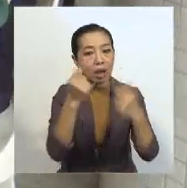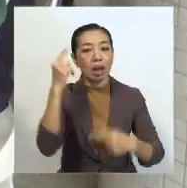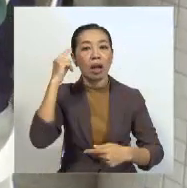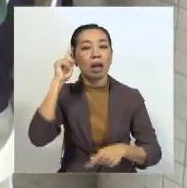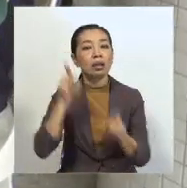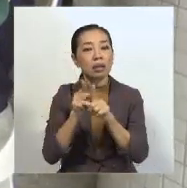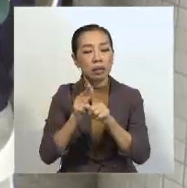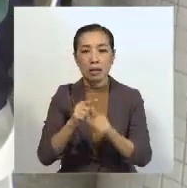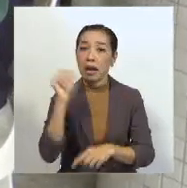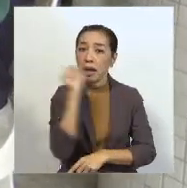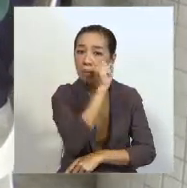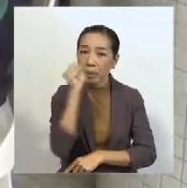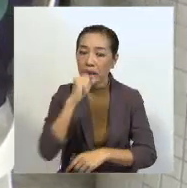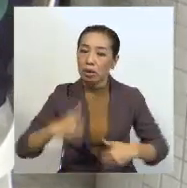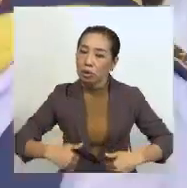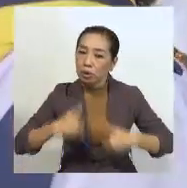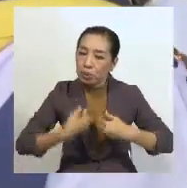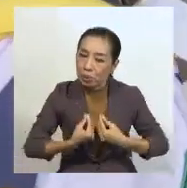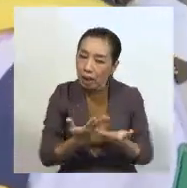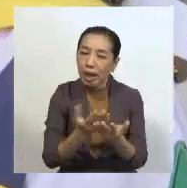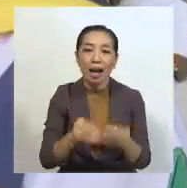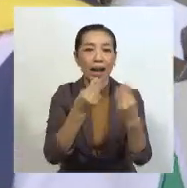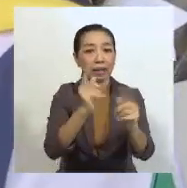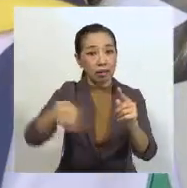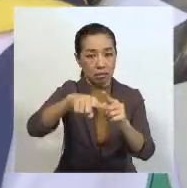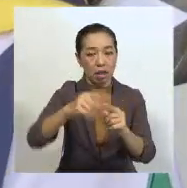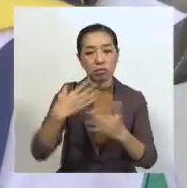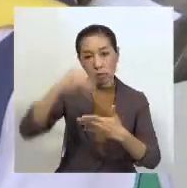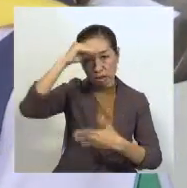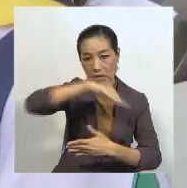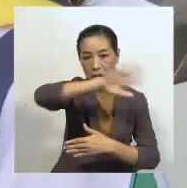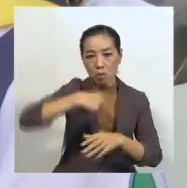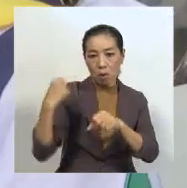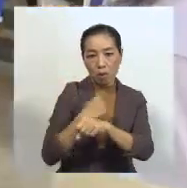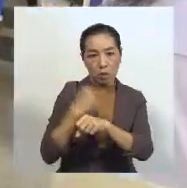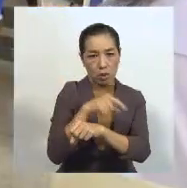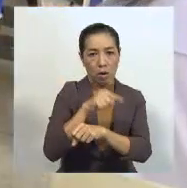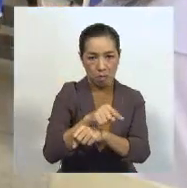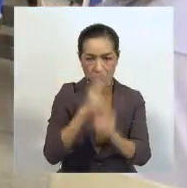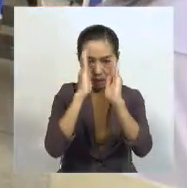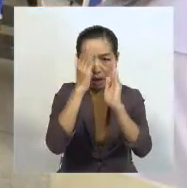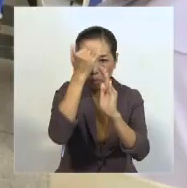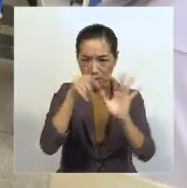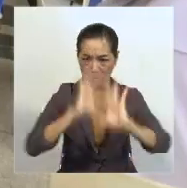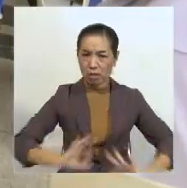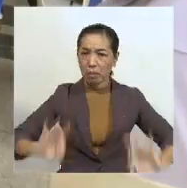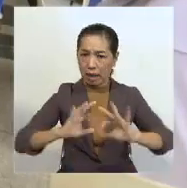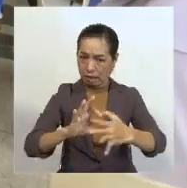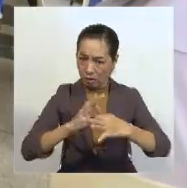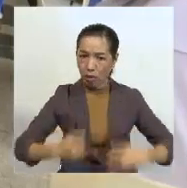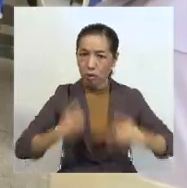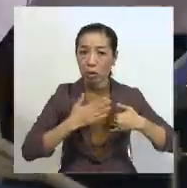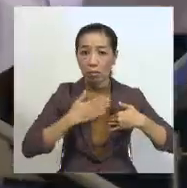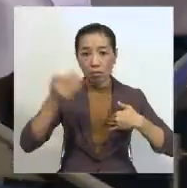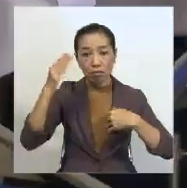ดยนักดนตรีทุกคนต่างตั้งใจฝึกซ้อมเพราะถือว่าเป็นงานที่ยิ่งใหญ่ครั้งแรกในชีวิตที่ครั้งหนึ่งในชีวิตได้แสดงต่อหน้า